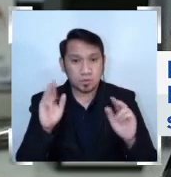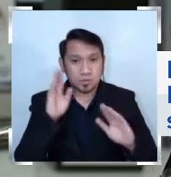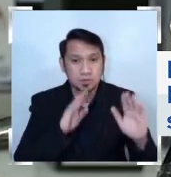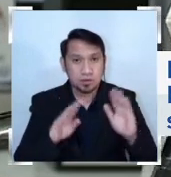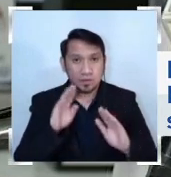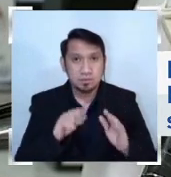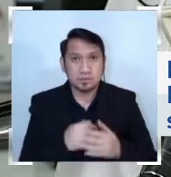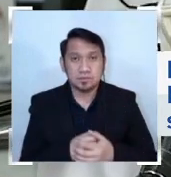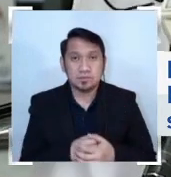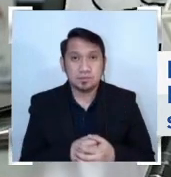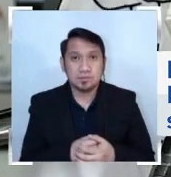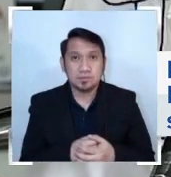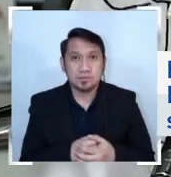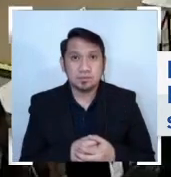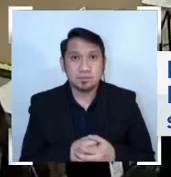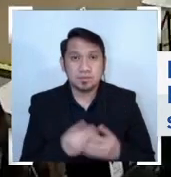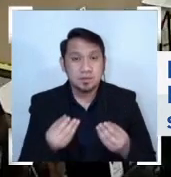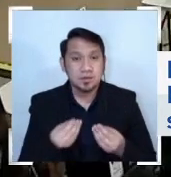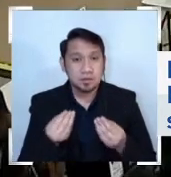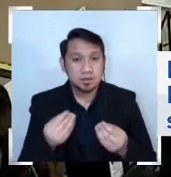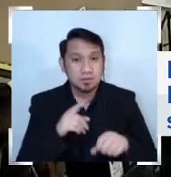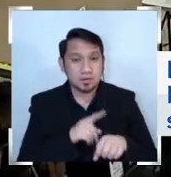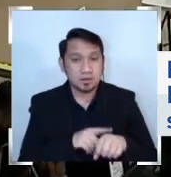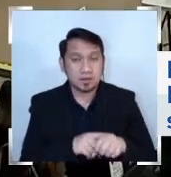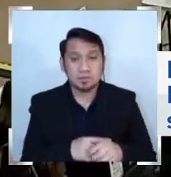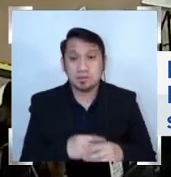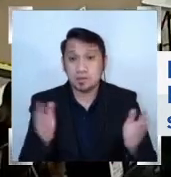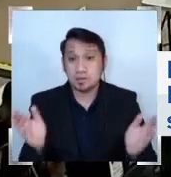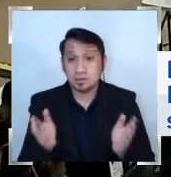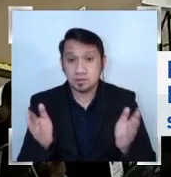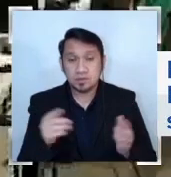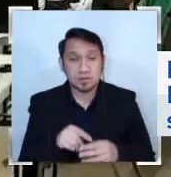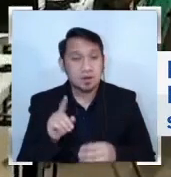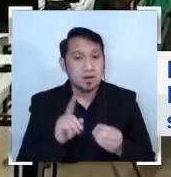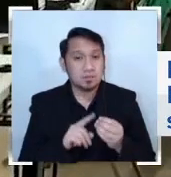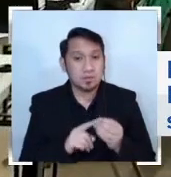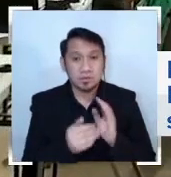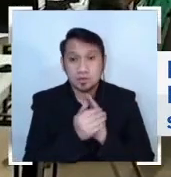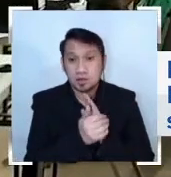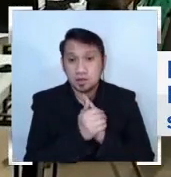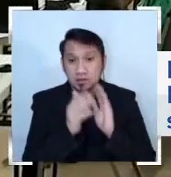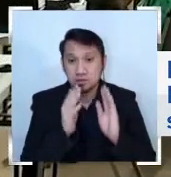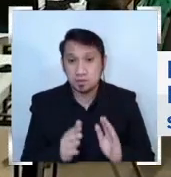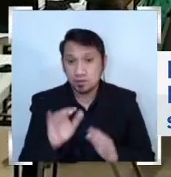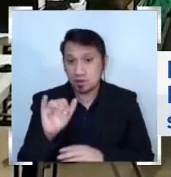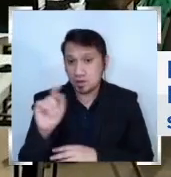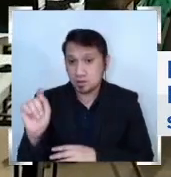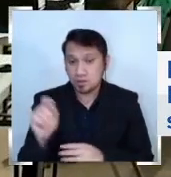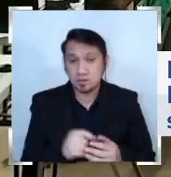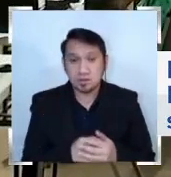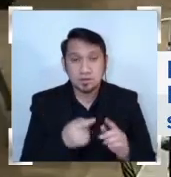pattern. Let's give them a little more time. Hinihikayat din ni Villanueva ang mga eksperto sa information technology mula